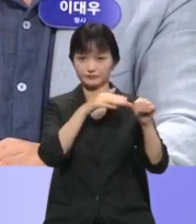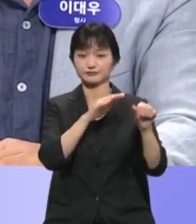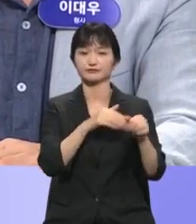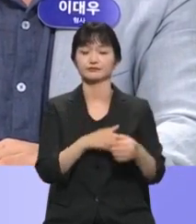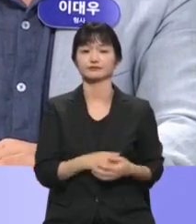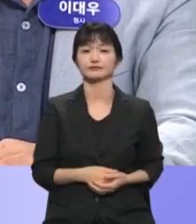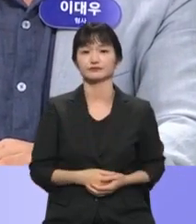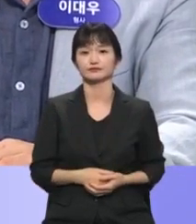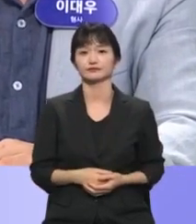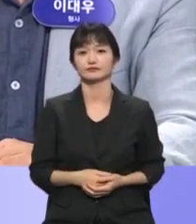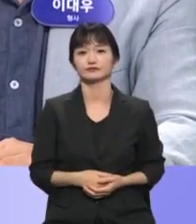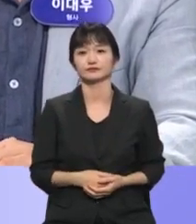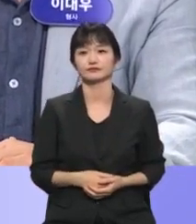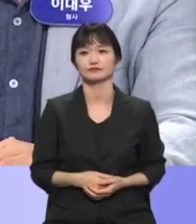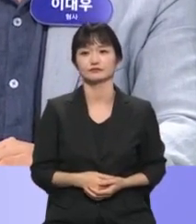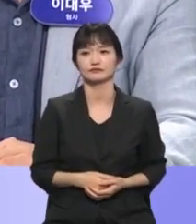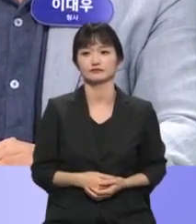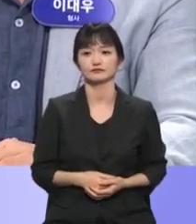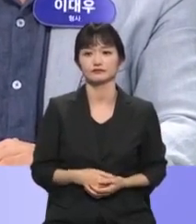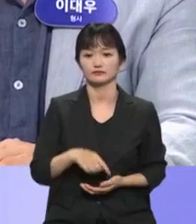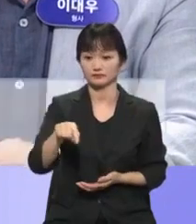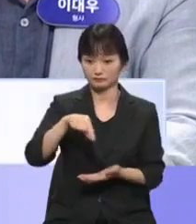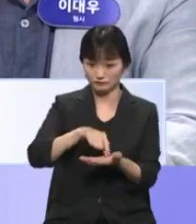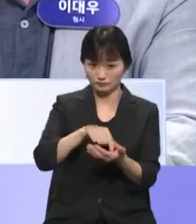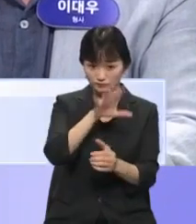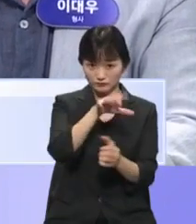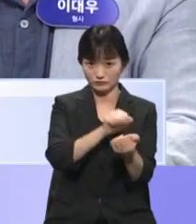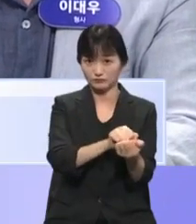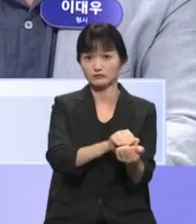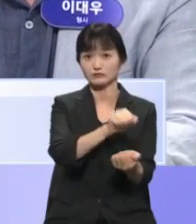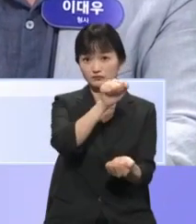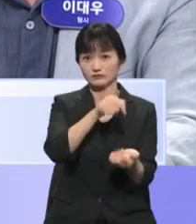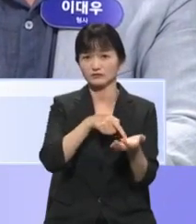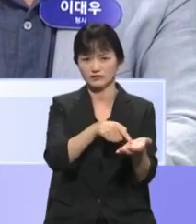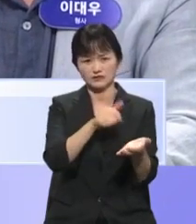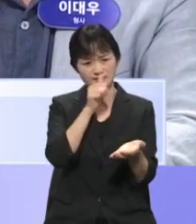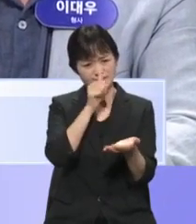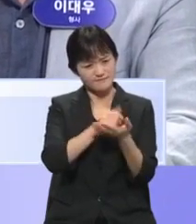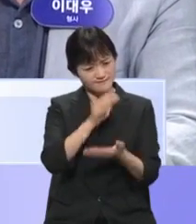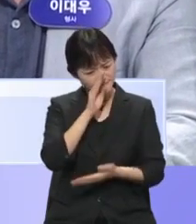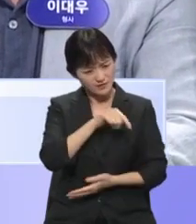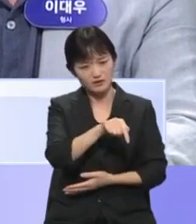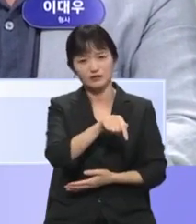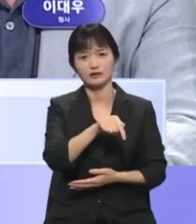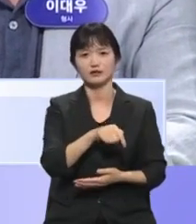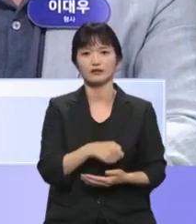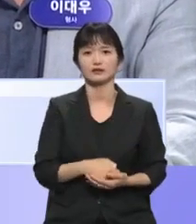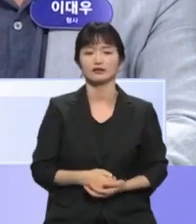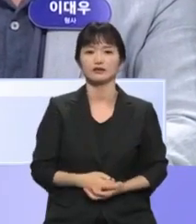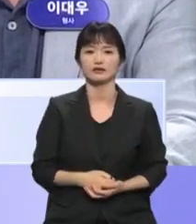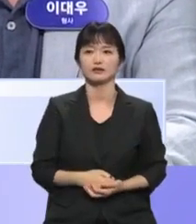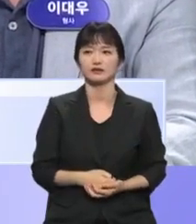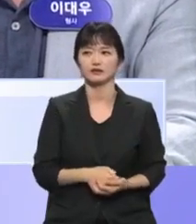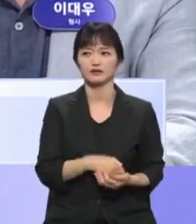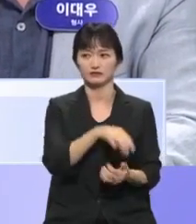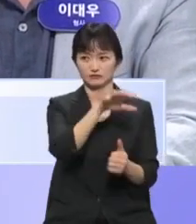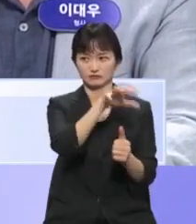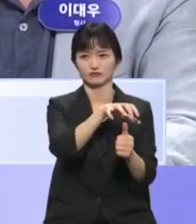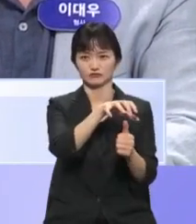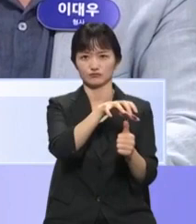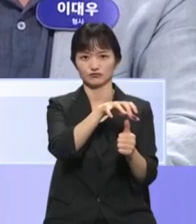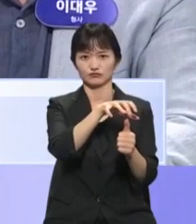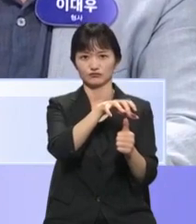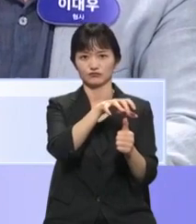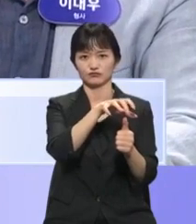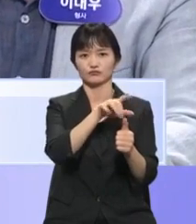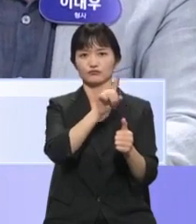여기 상황을 보면이 정도면 분명히 구속영장을 신청할 정도로 재질이 아주 나쁘고 그렇기 때문에 아마 구속될 거로